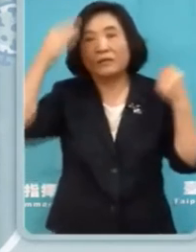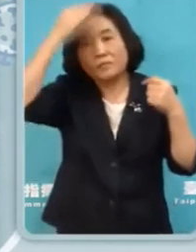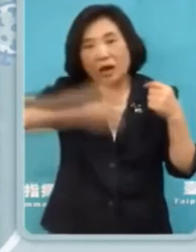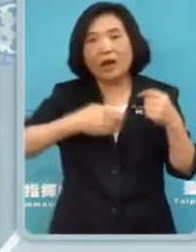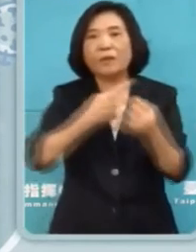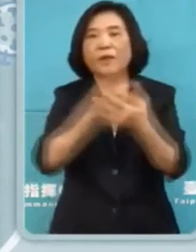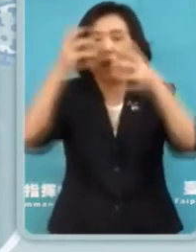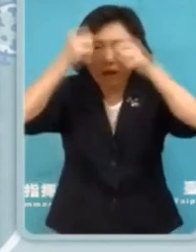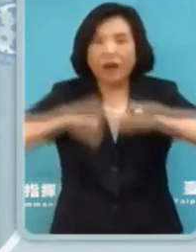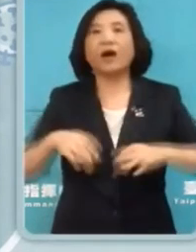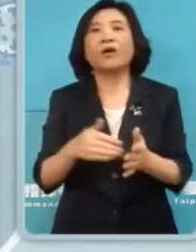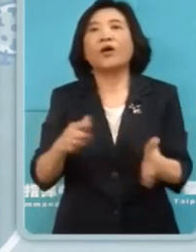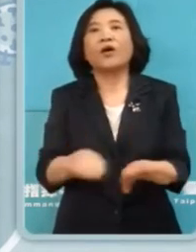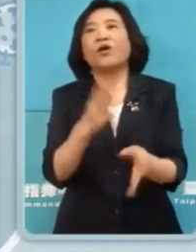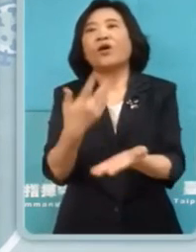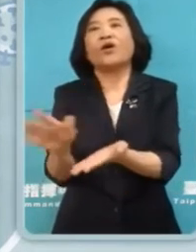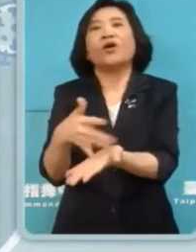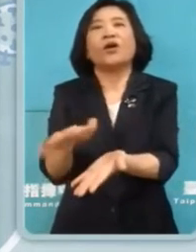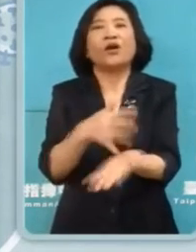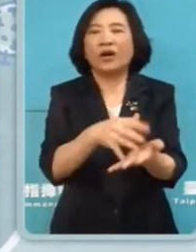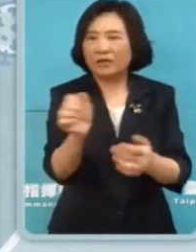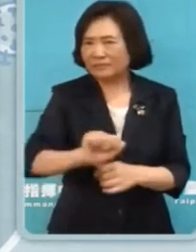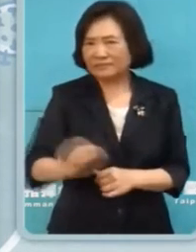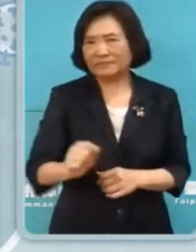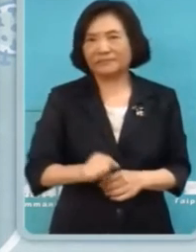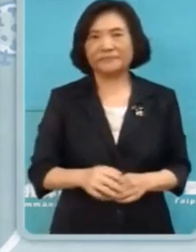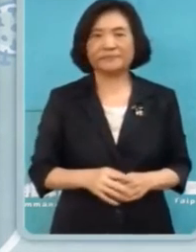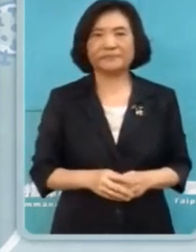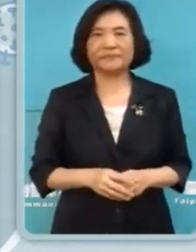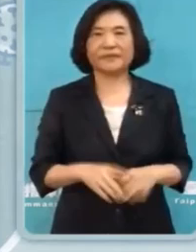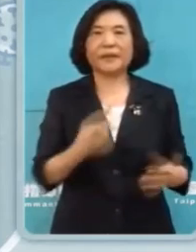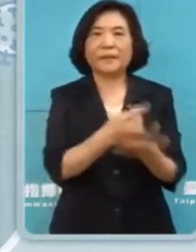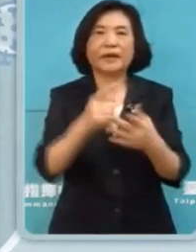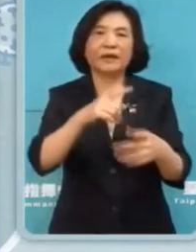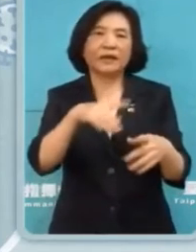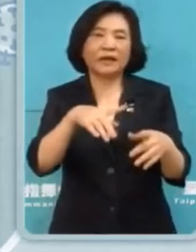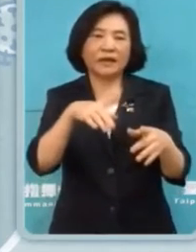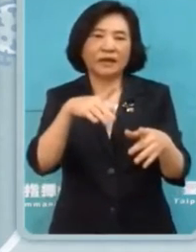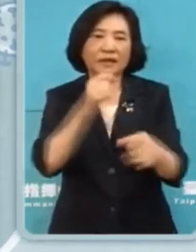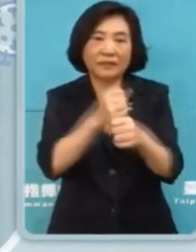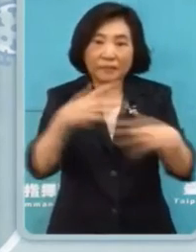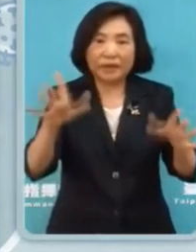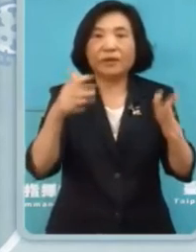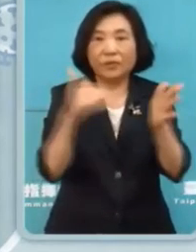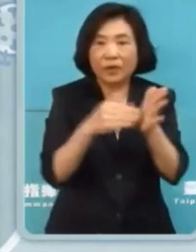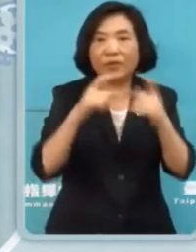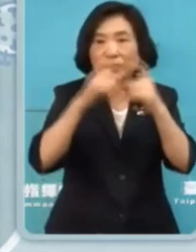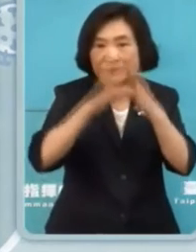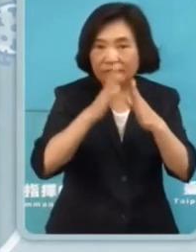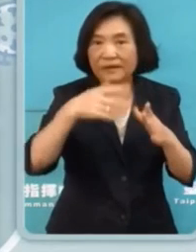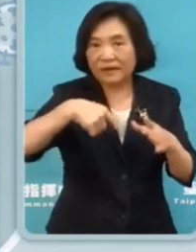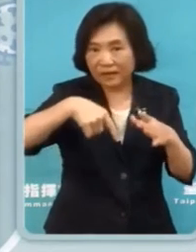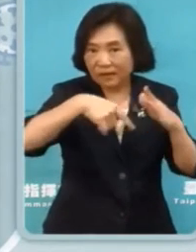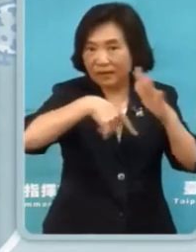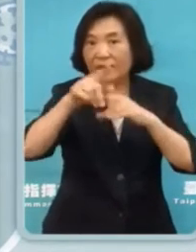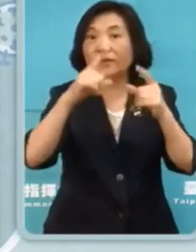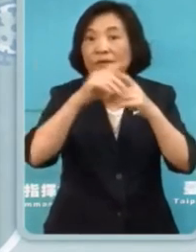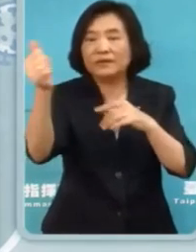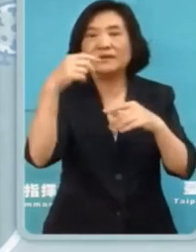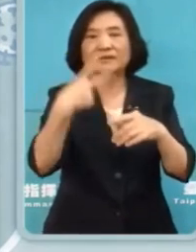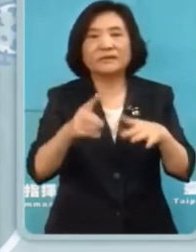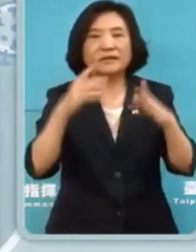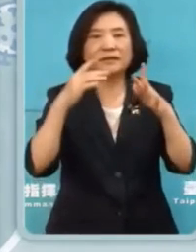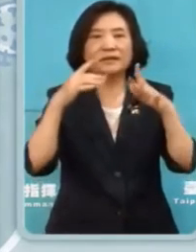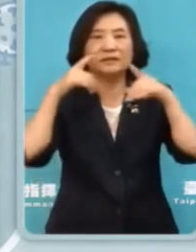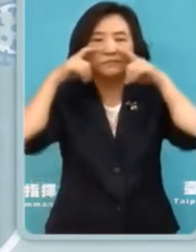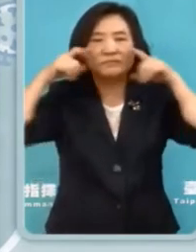家开始聊天，你知道，所以这个一般是各自回家以后再去把口罩拿掉，所以不是只有在工作的时